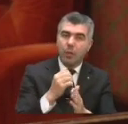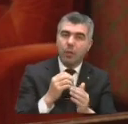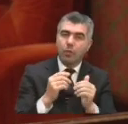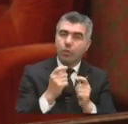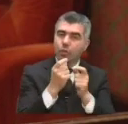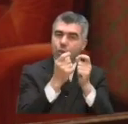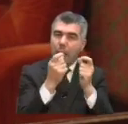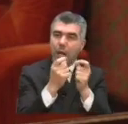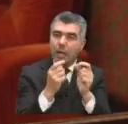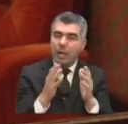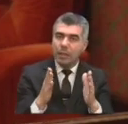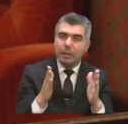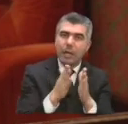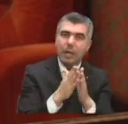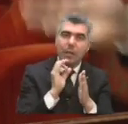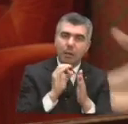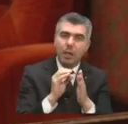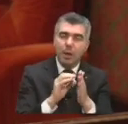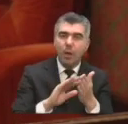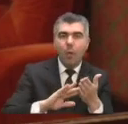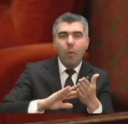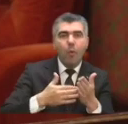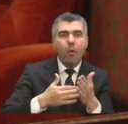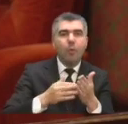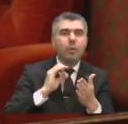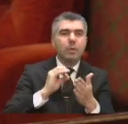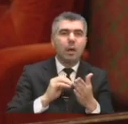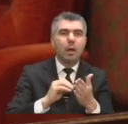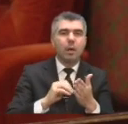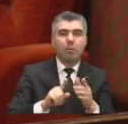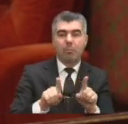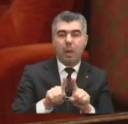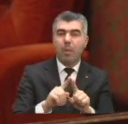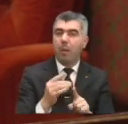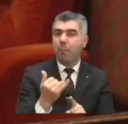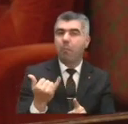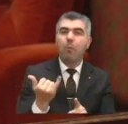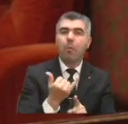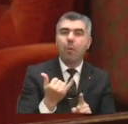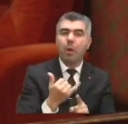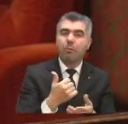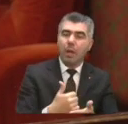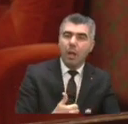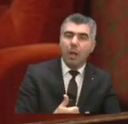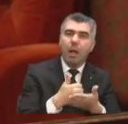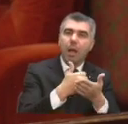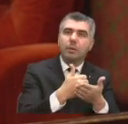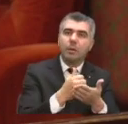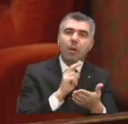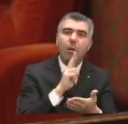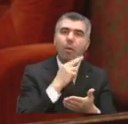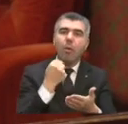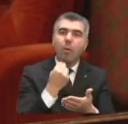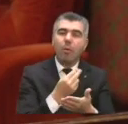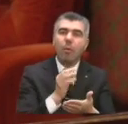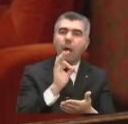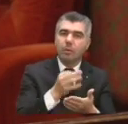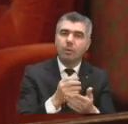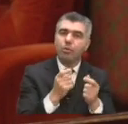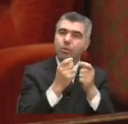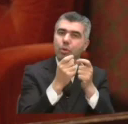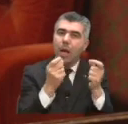الصغرى والصغيره جدا باش نكملوا المنظومه ديالنا كامله بالعرض الخدمات اللي الحكومه بغات تعطيه